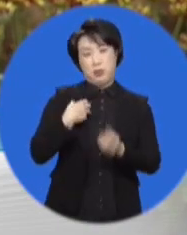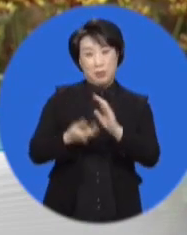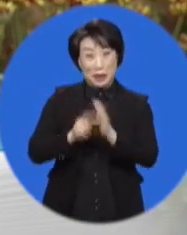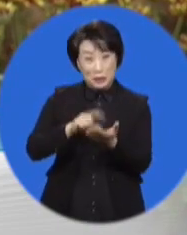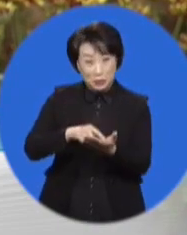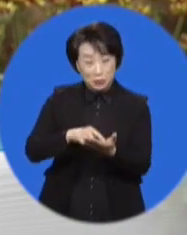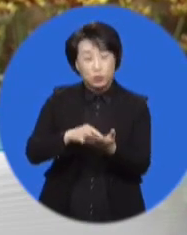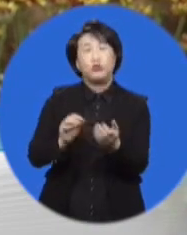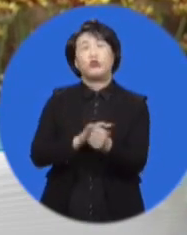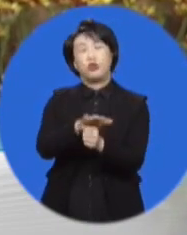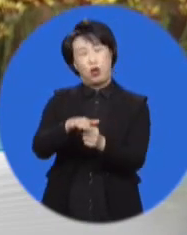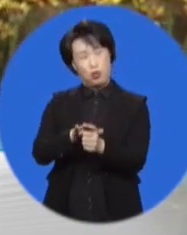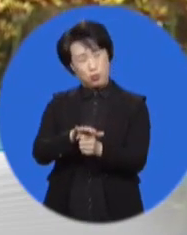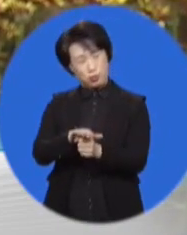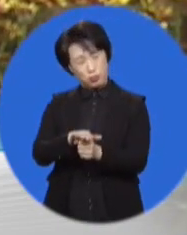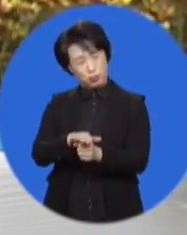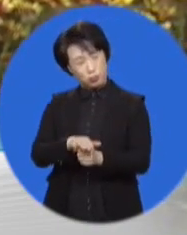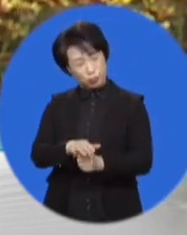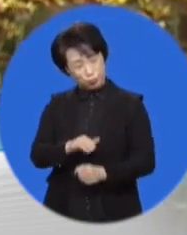만한 그런 사람이요.